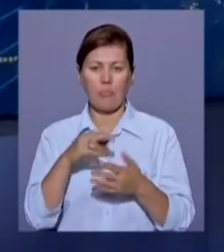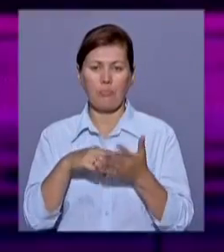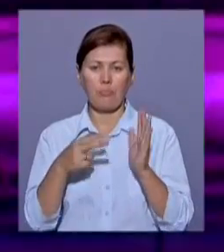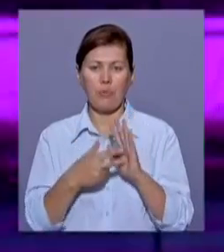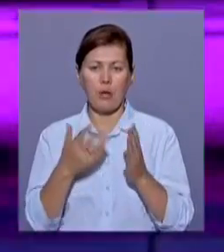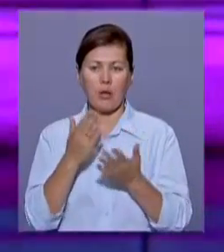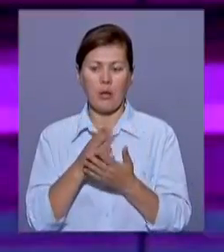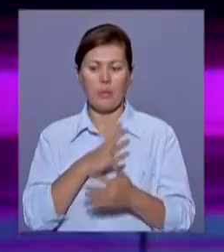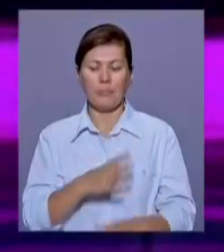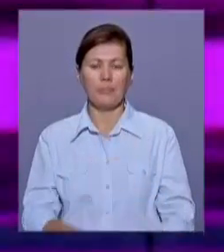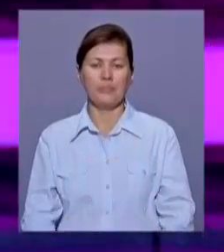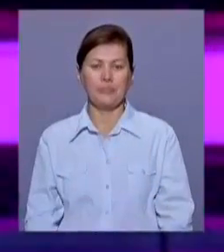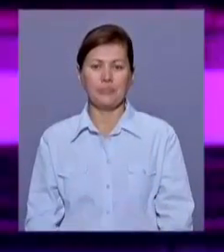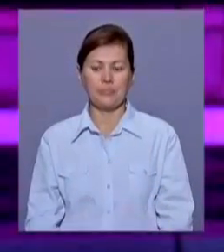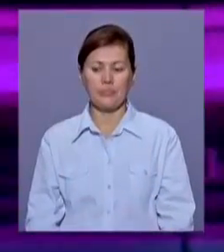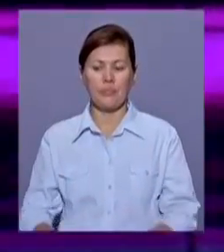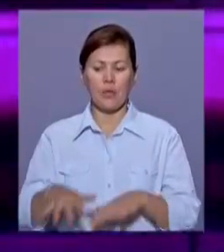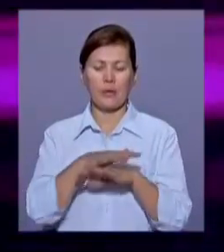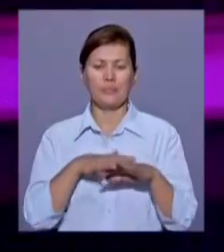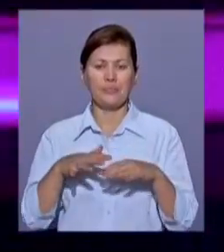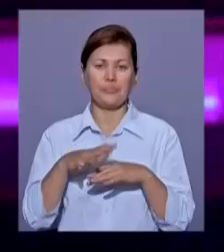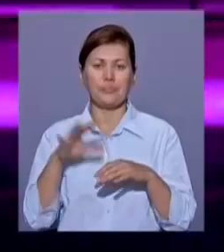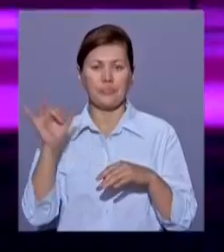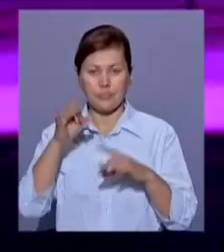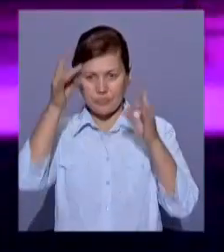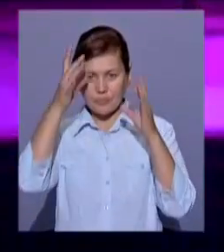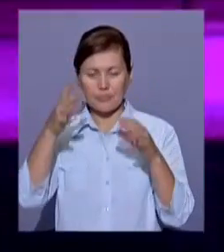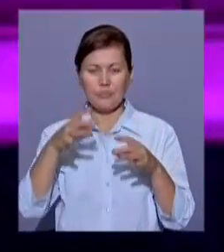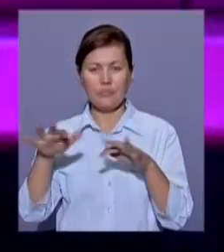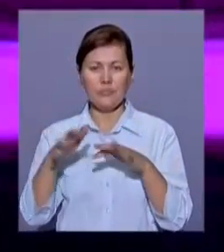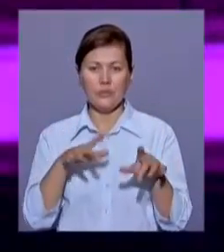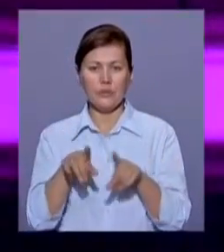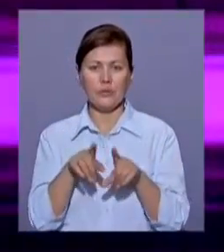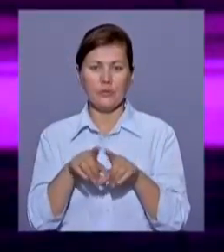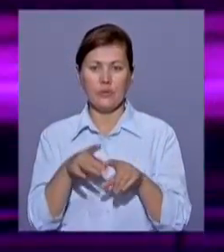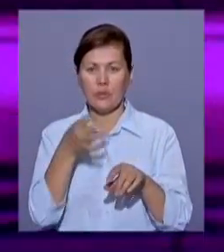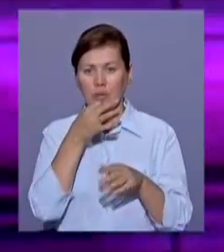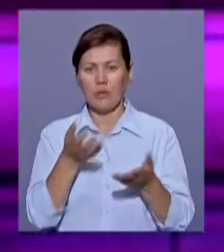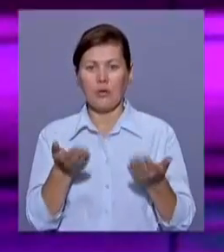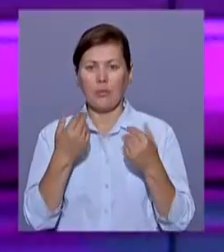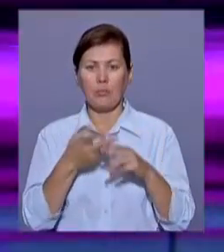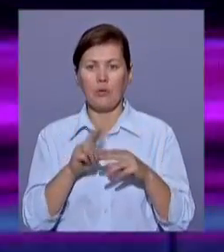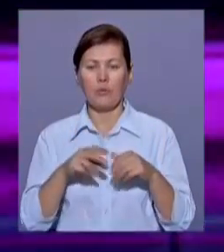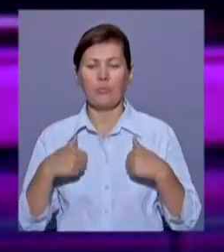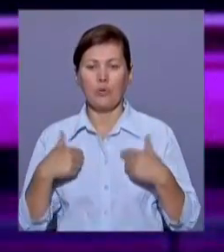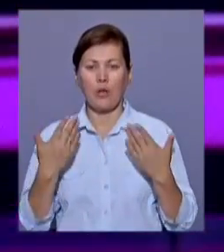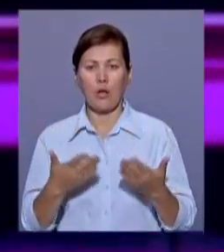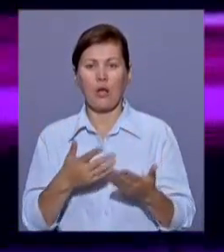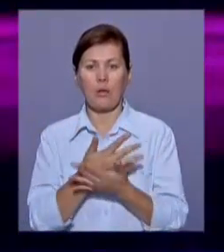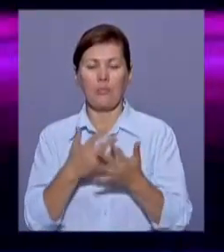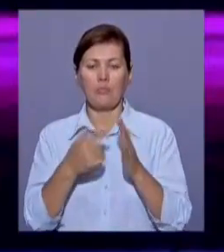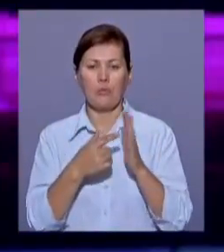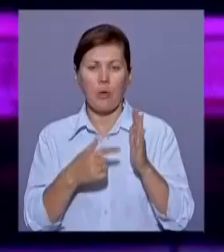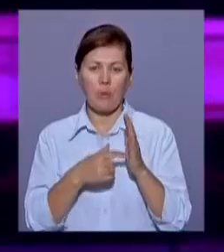жоспарлаған. Ал шахар жұрты болса, тойланып жатқан мәдени шараларға ерте бастан келіп, өз құттықтау тілектерімен